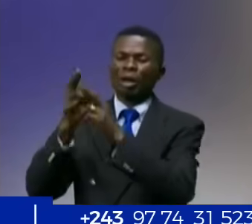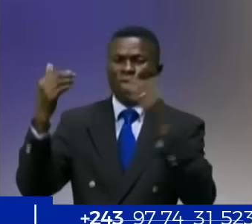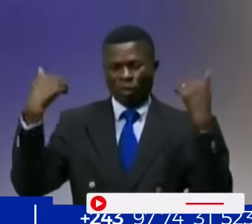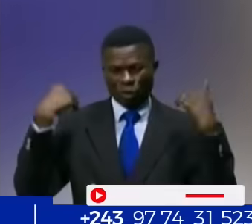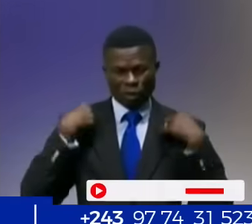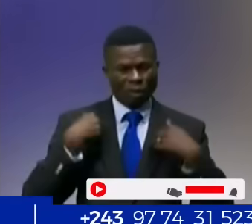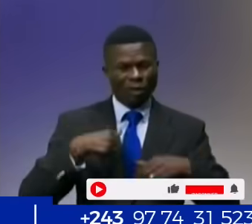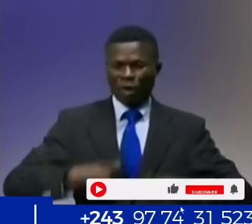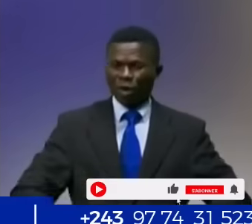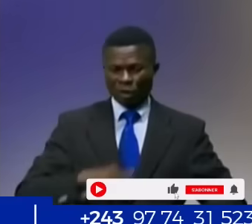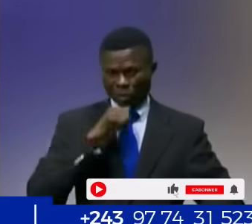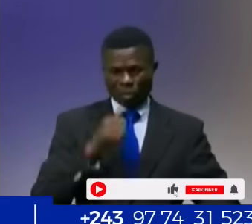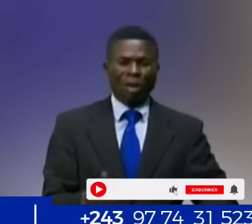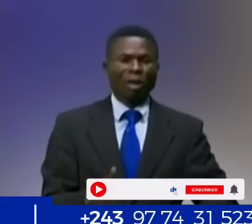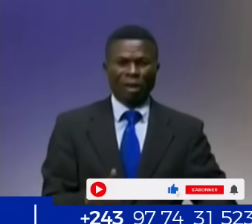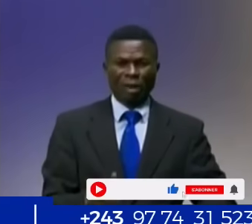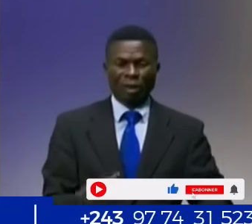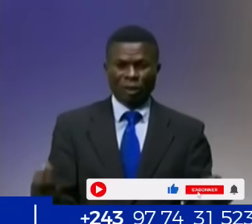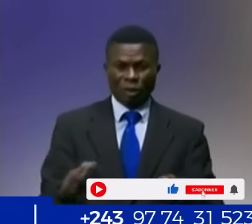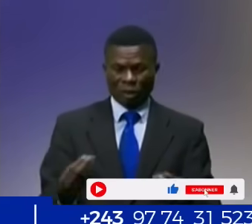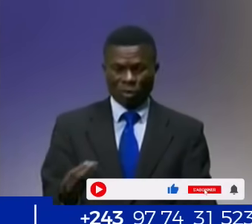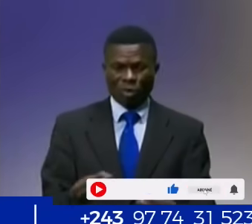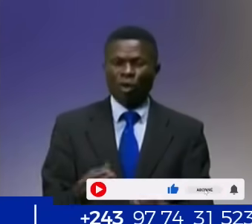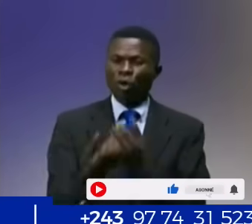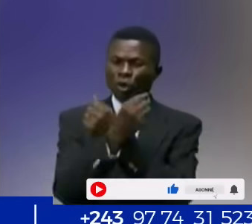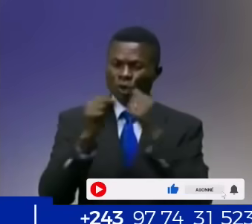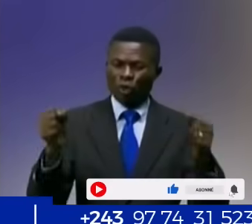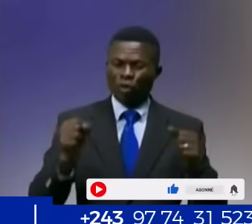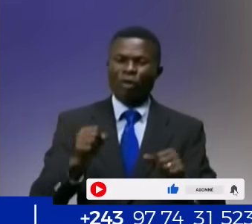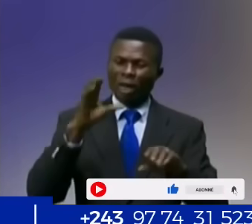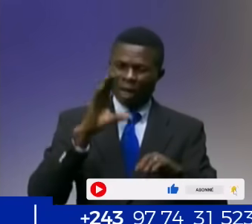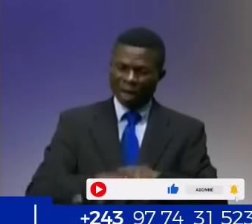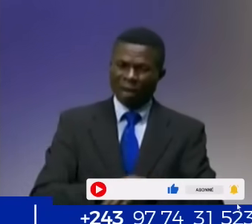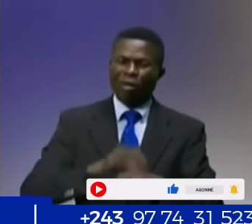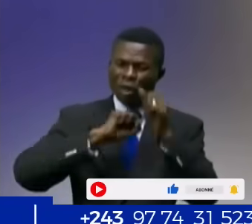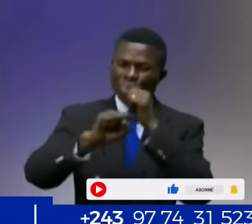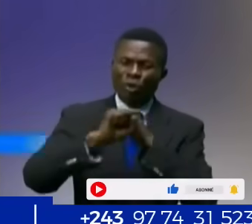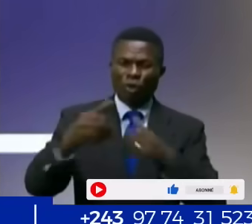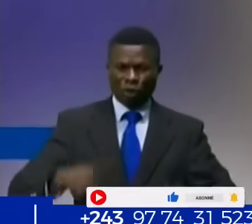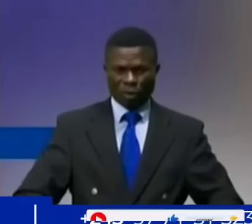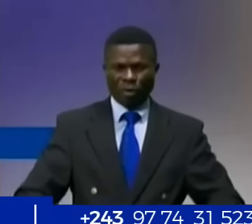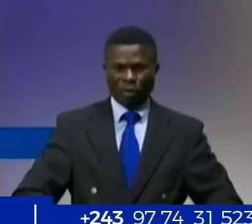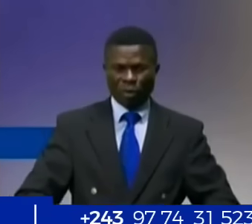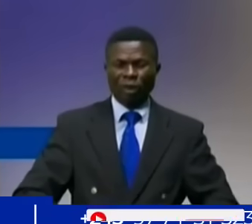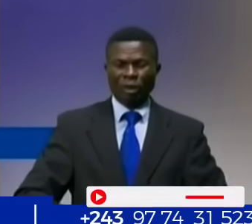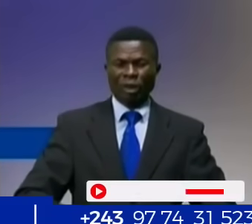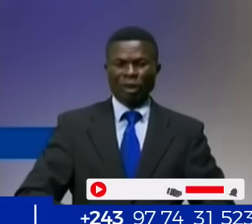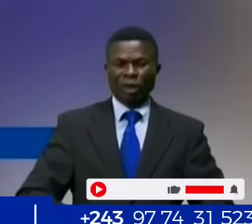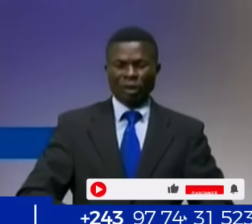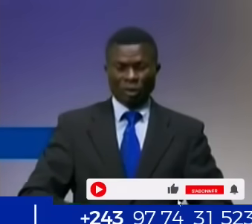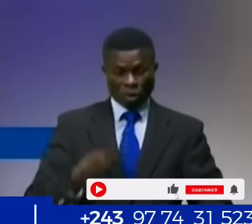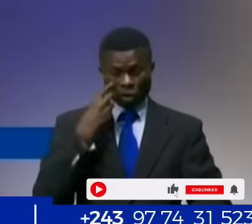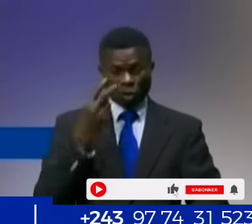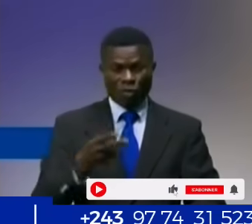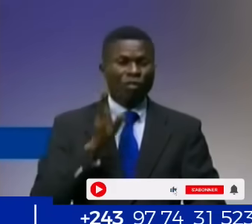mains. Pourquoi je suis descendu juste pour essayer de sensibiliser les jeunes, et là où j'ai trouvé des boissons